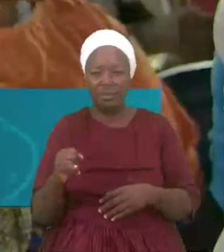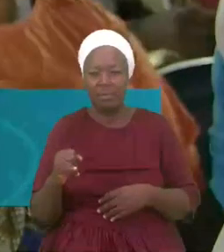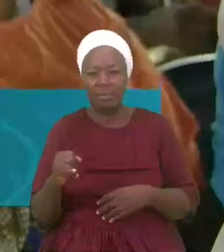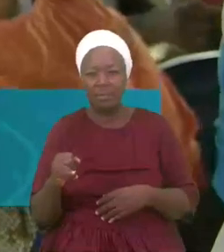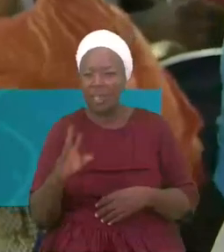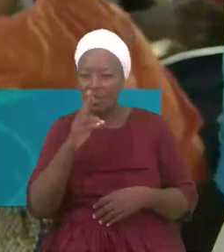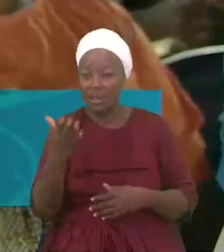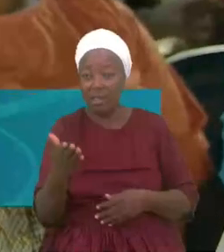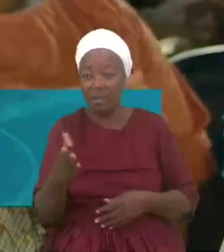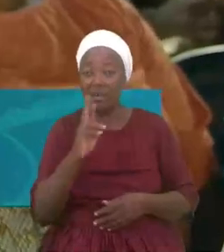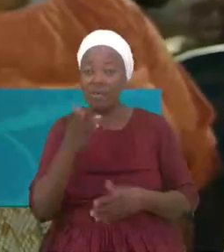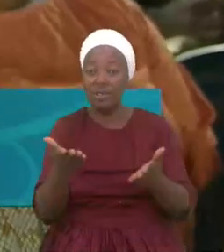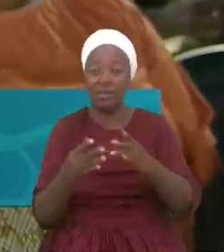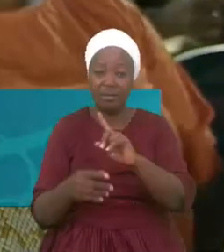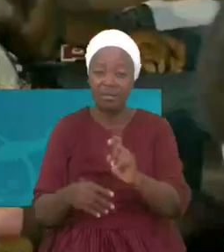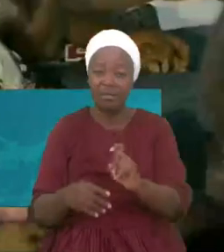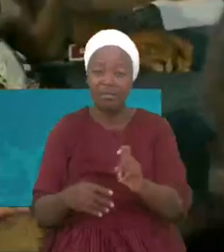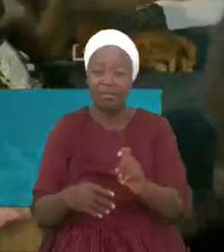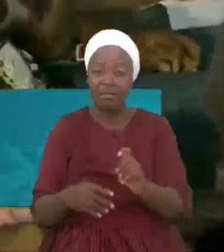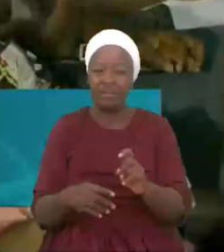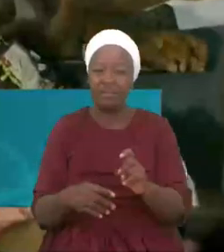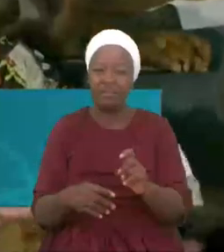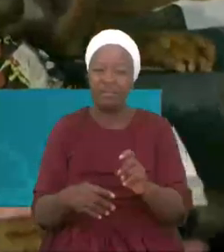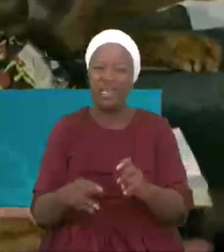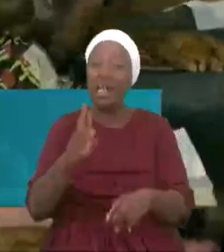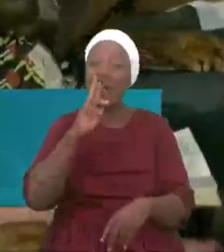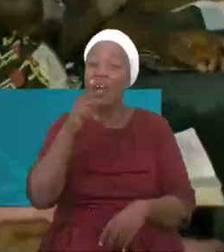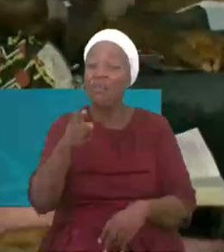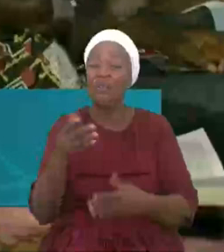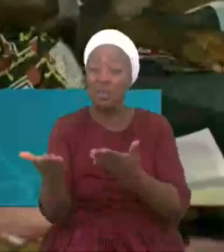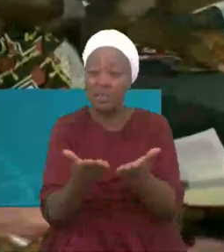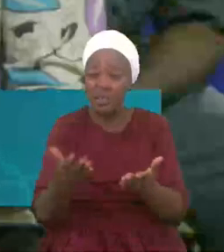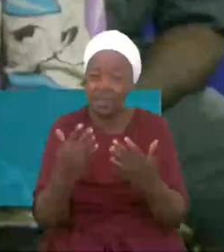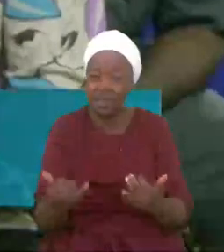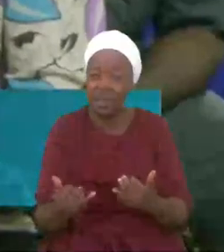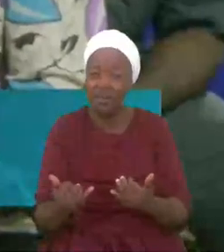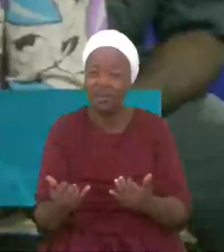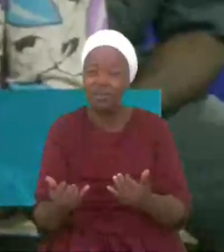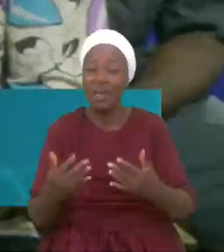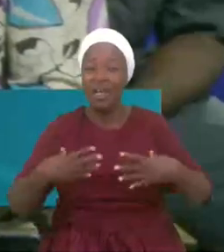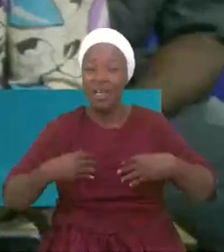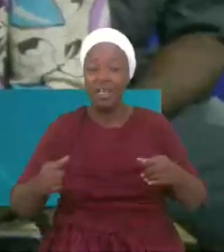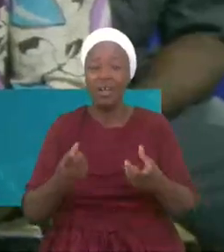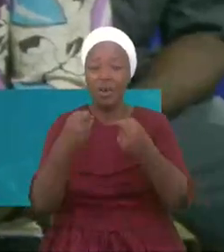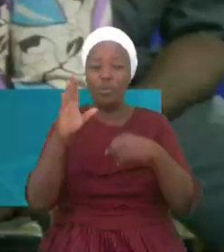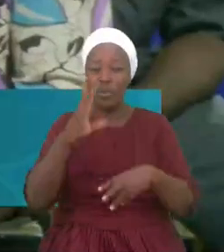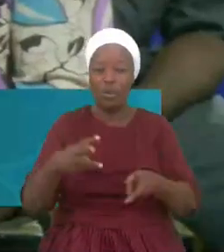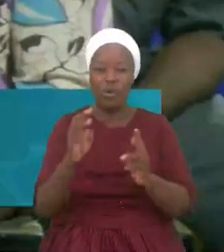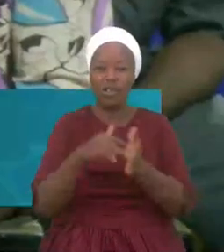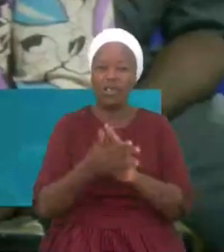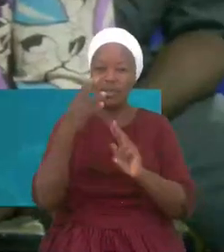gracieuse la guérison gracieuse vous êtes là je dis vous êtes là vous